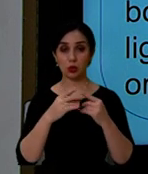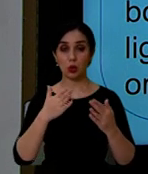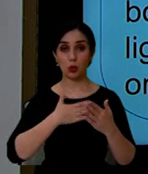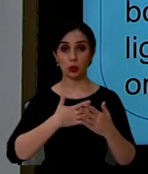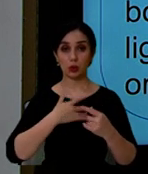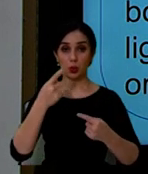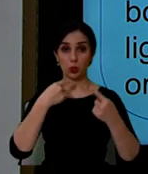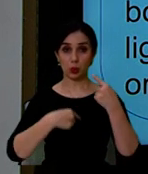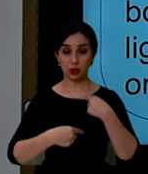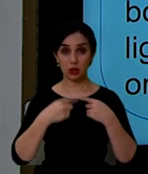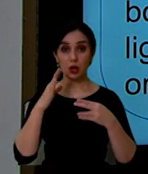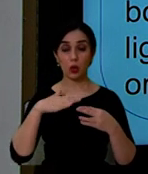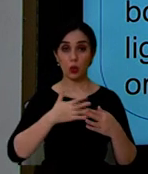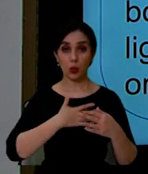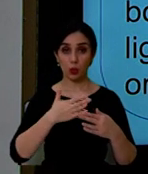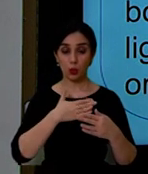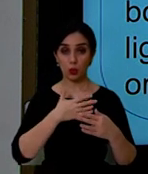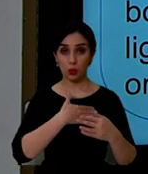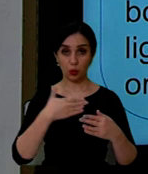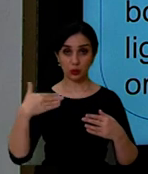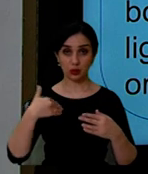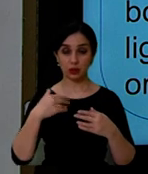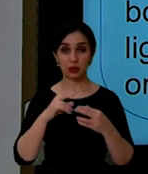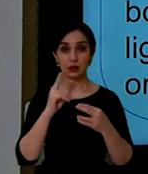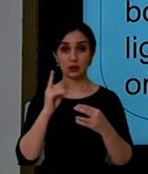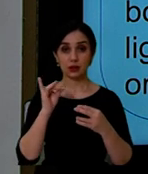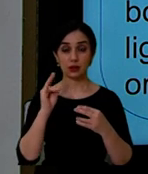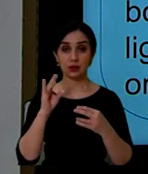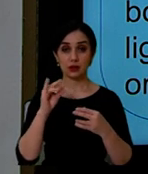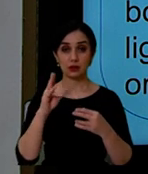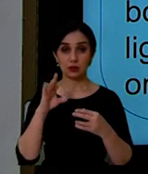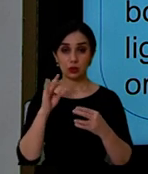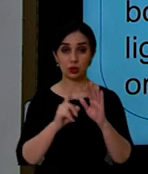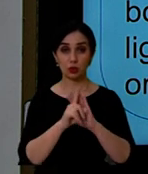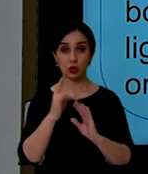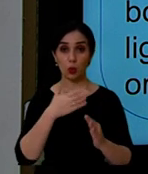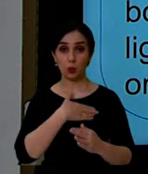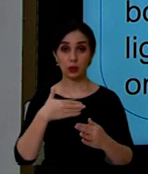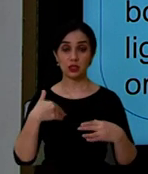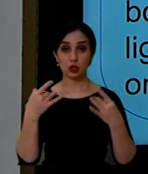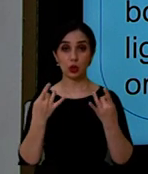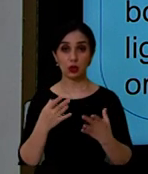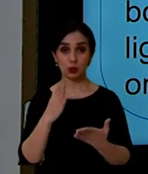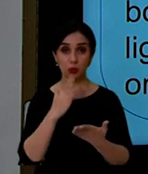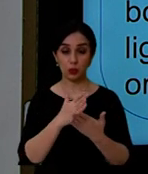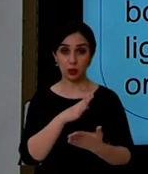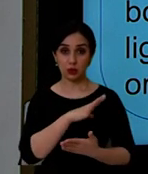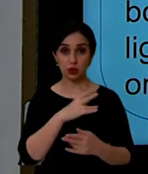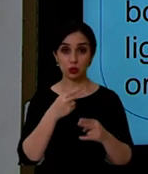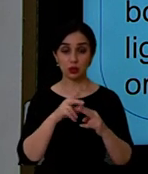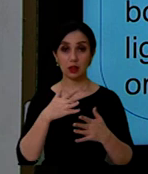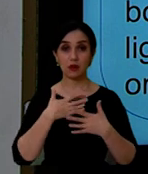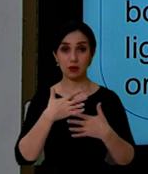o'tadi. O'pkalar hiqildoqdan boshlanadi. O'pkasi sodda bo'lganligi uchun nafas olish